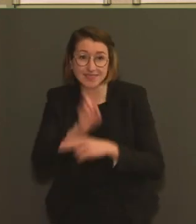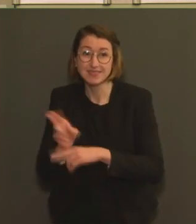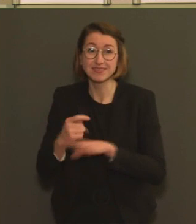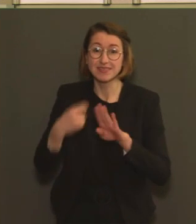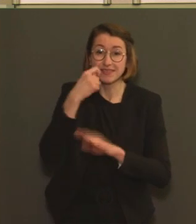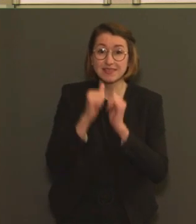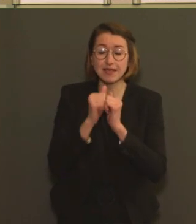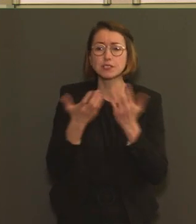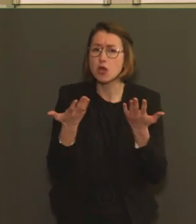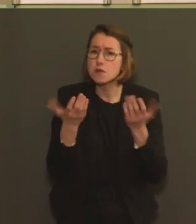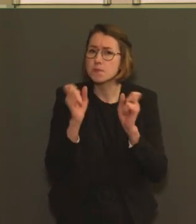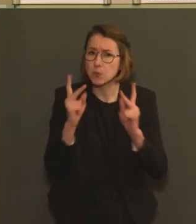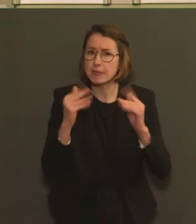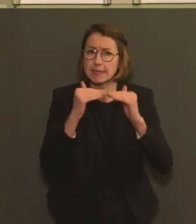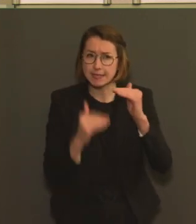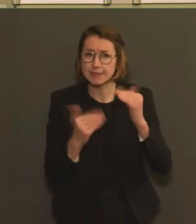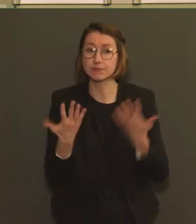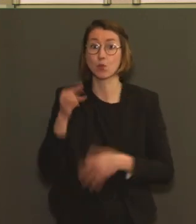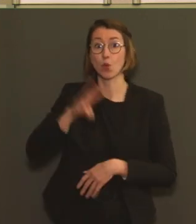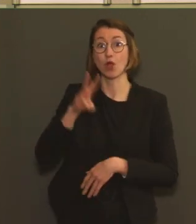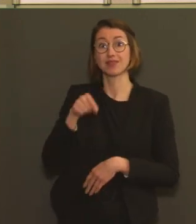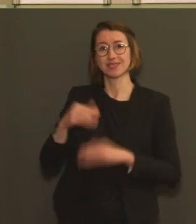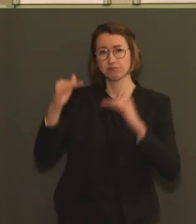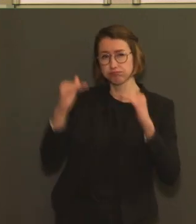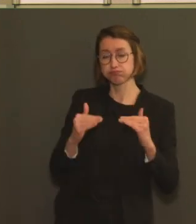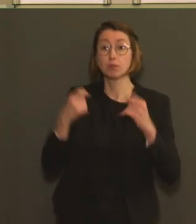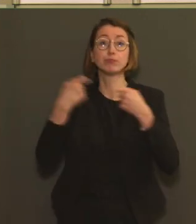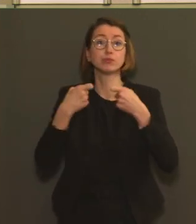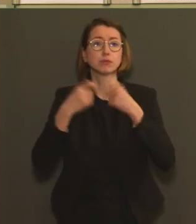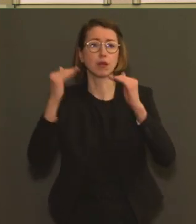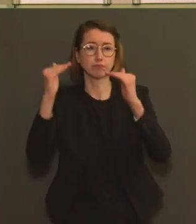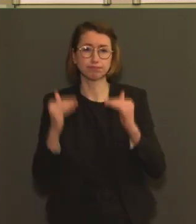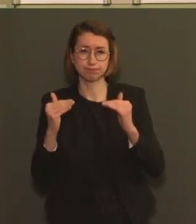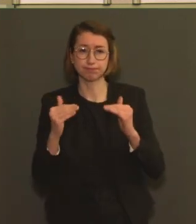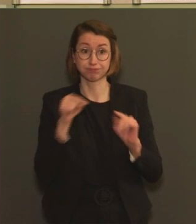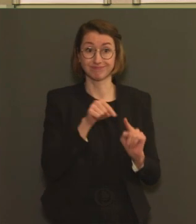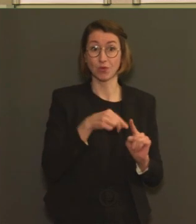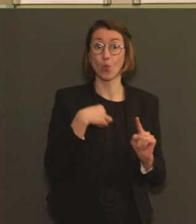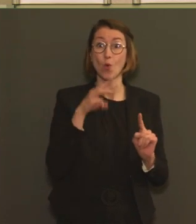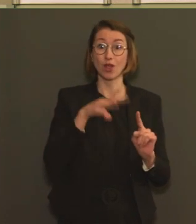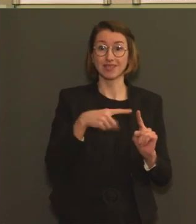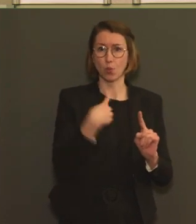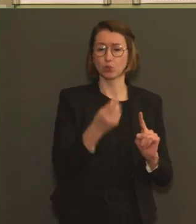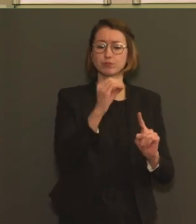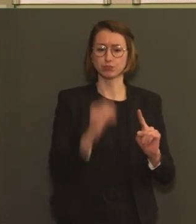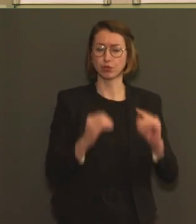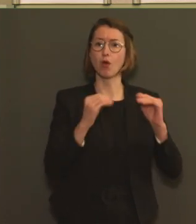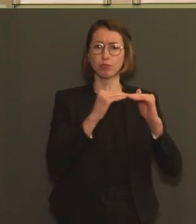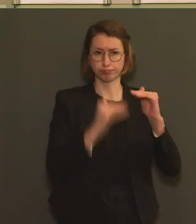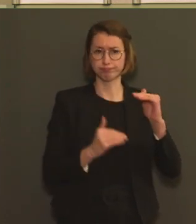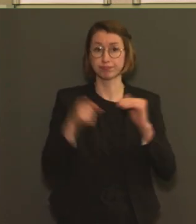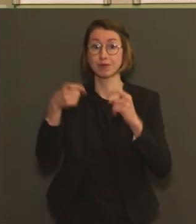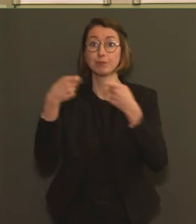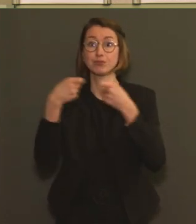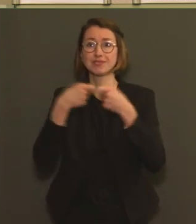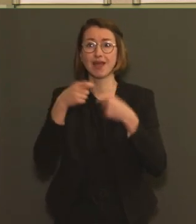baisse se produit en Wallonie et à Bruxelles, avec 11% de diminution en Wallonie, 29% à Bruxelles. Par